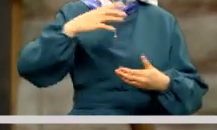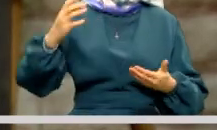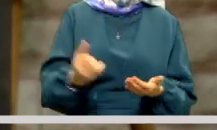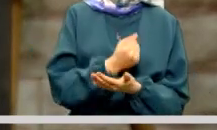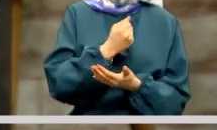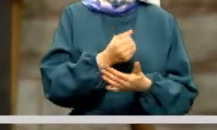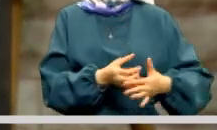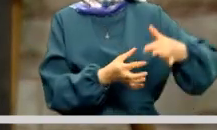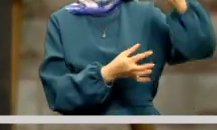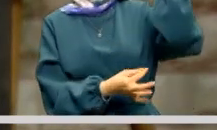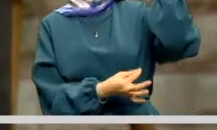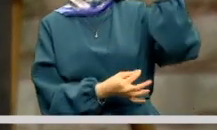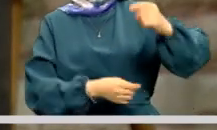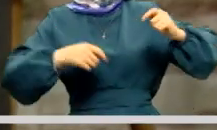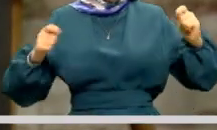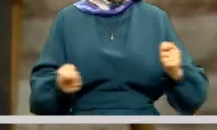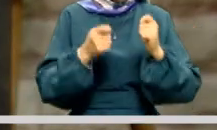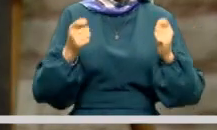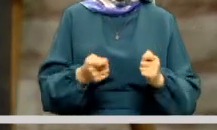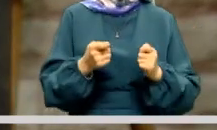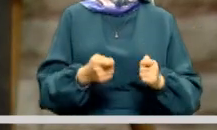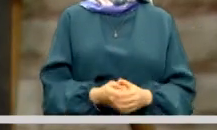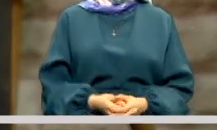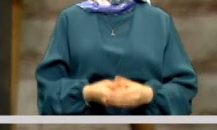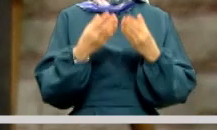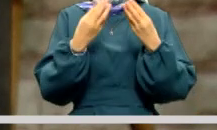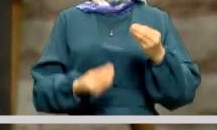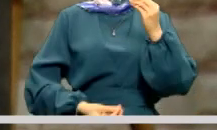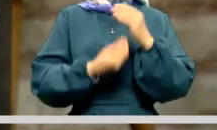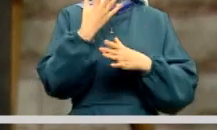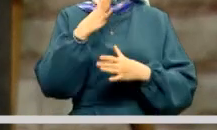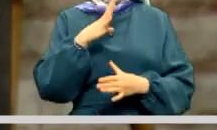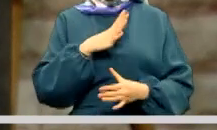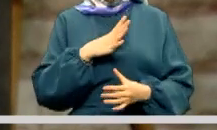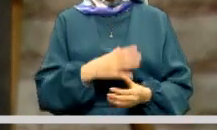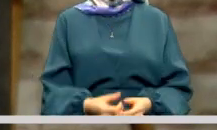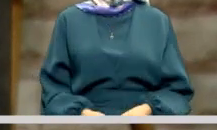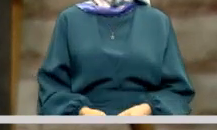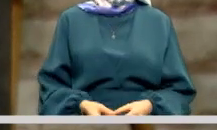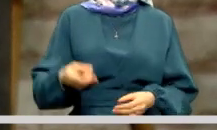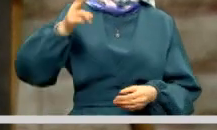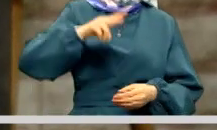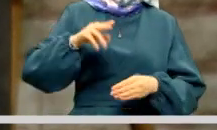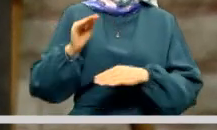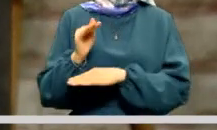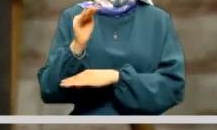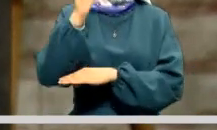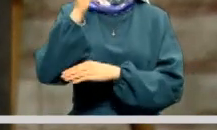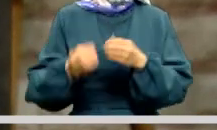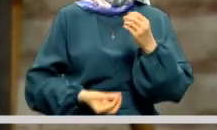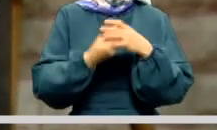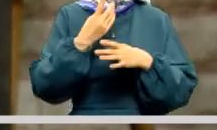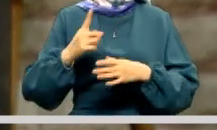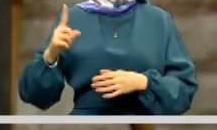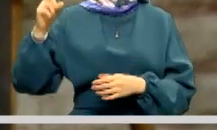insanın Gayret ve sahibi gayretiyle ortaya çıkan Efendim Hani ölümü ve hayatı yaratan